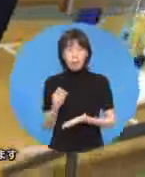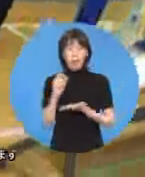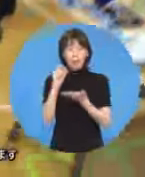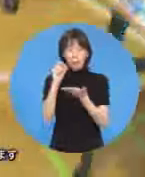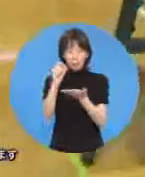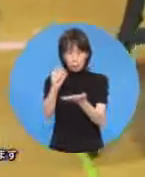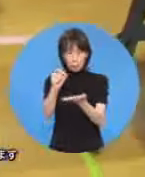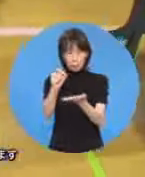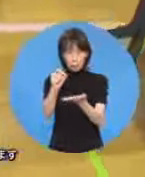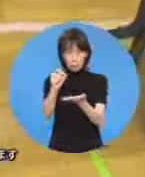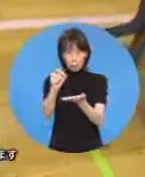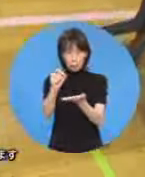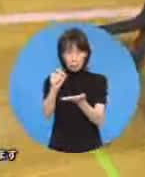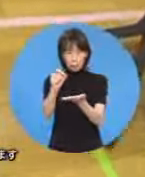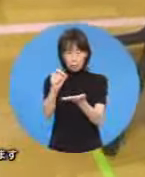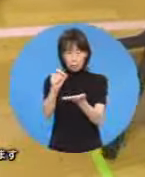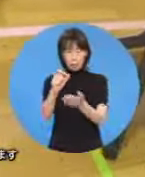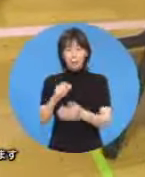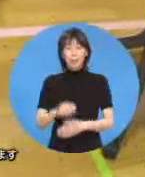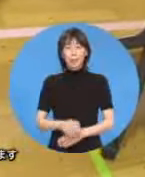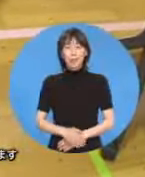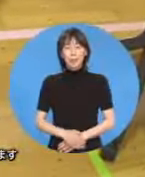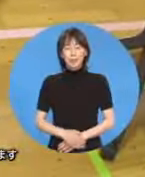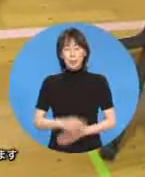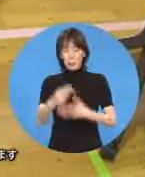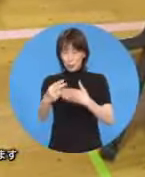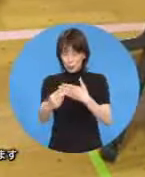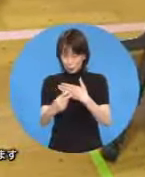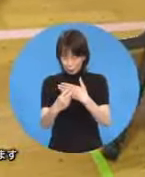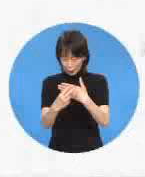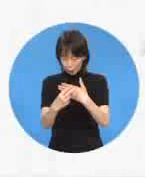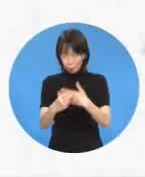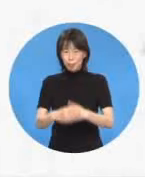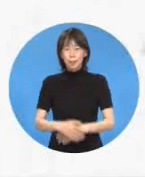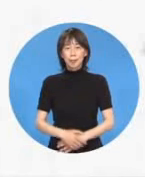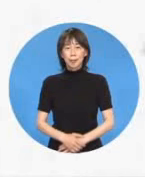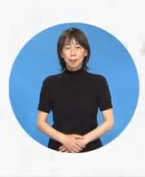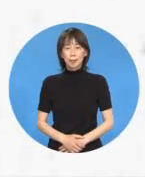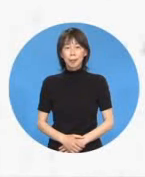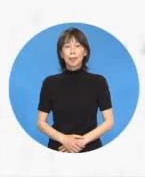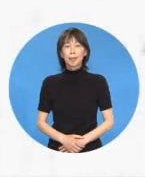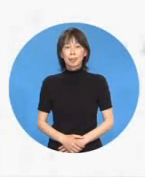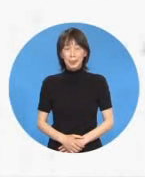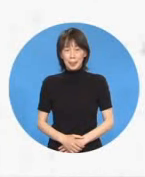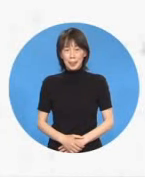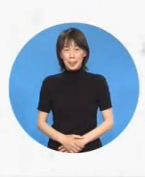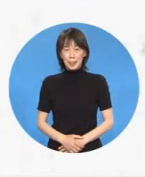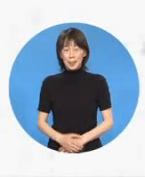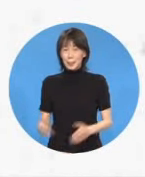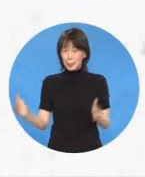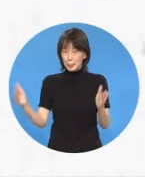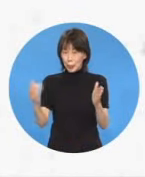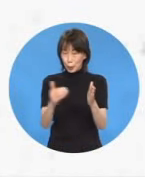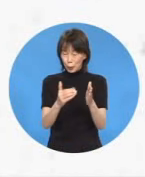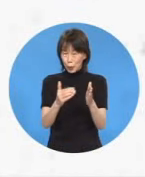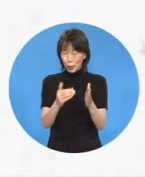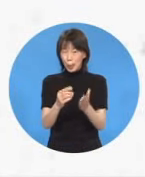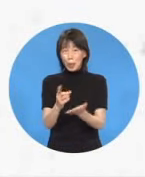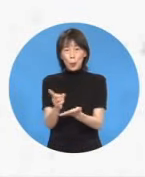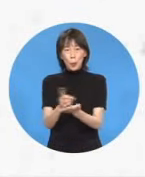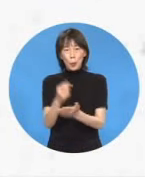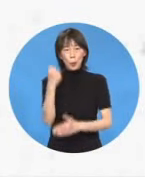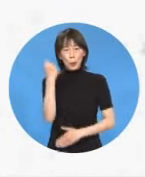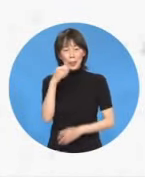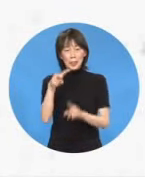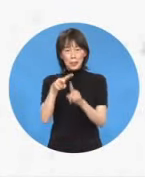フランク店の話題をお送りします是非ご覧くださいさておしまいは区立南